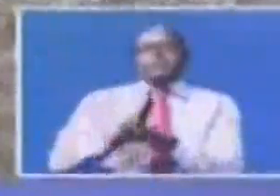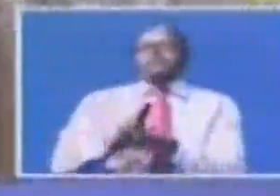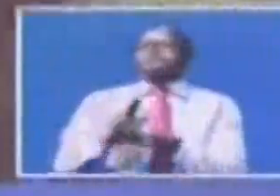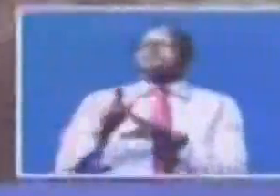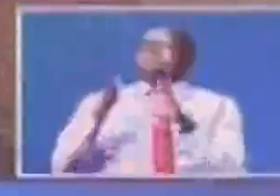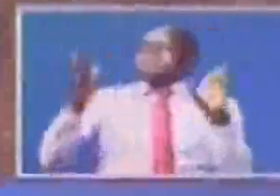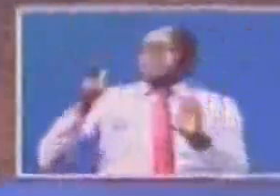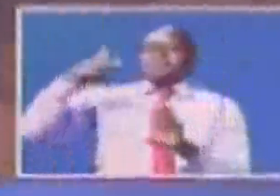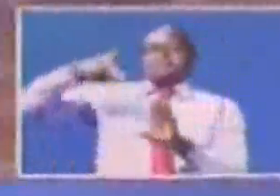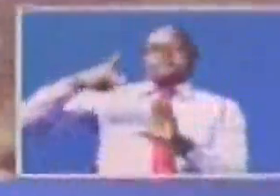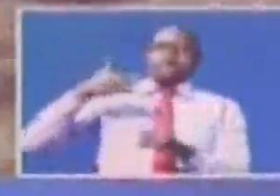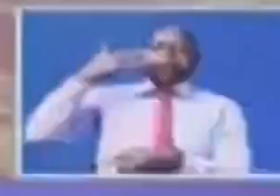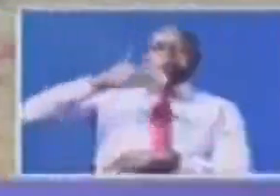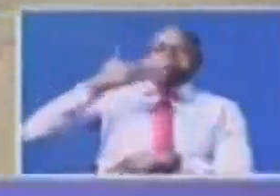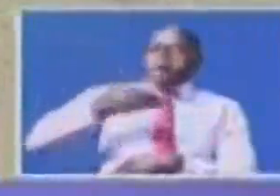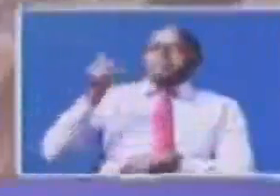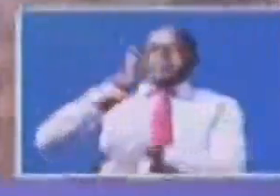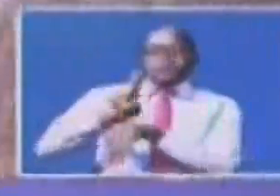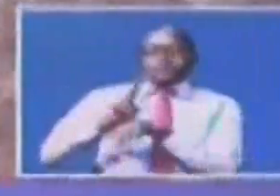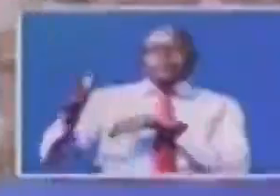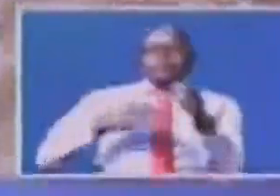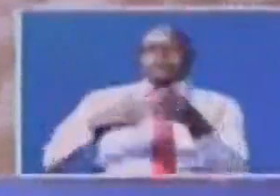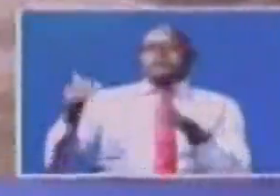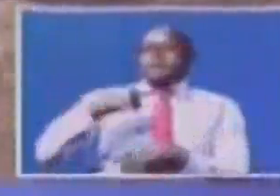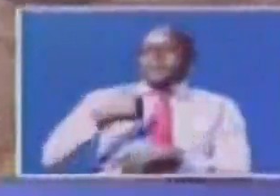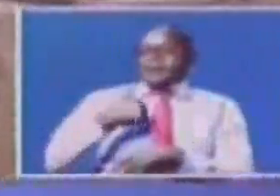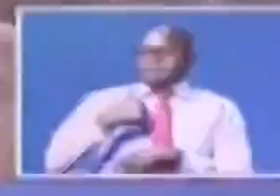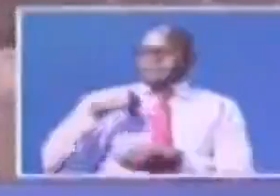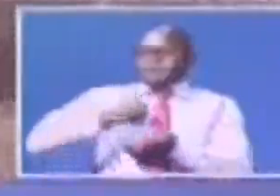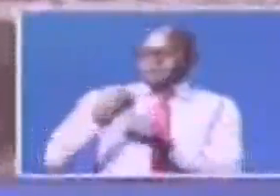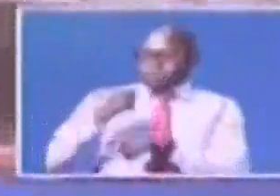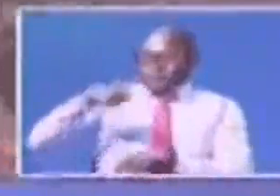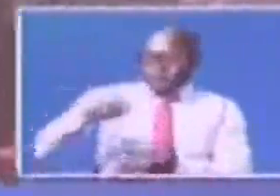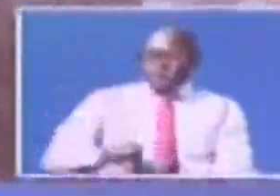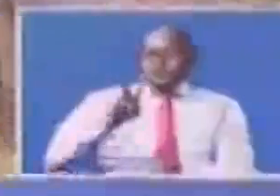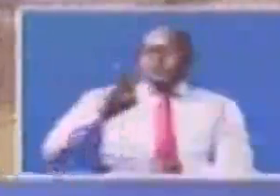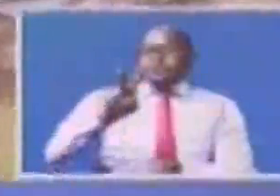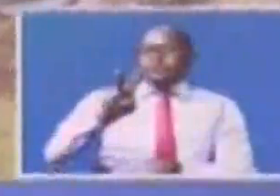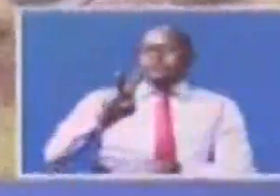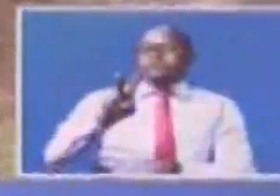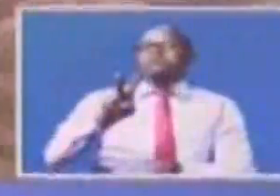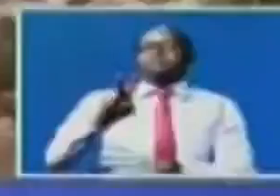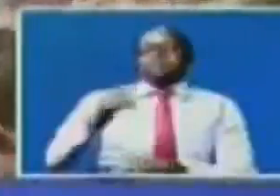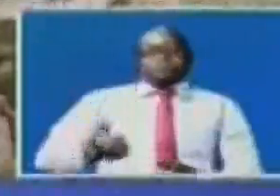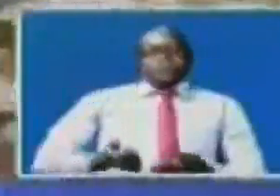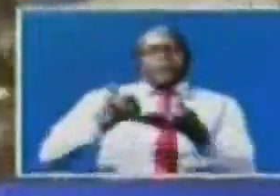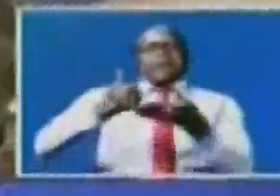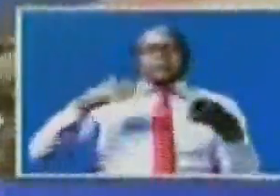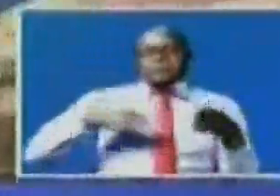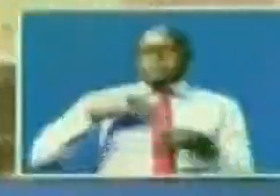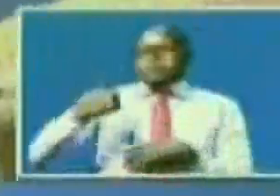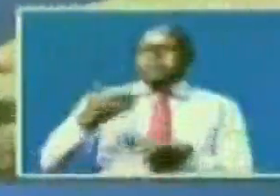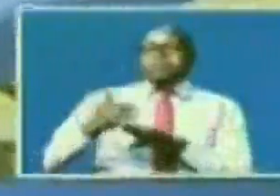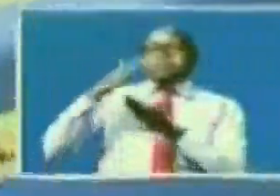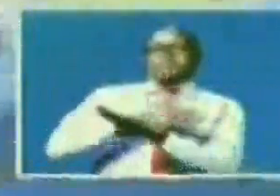mafuta. Wakaona bora watumie vifaa vinavyopatikana kwa urahisi na kubuni trekta hizi mbili ambazo zimekuwa afueni kwa wakulima waliokuwa